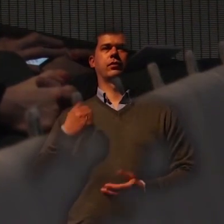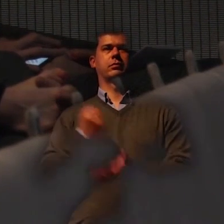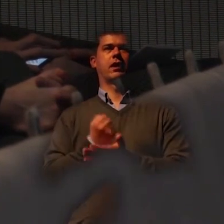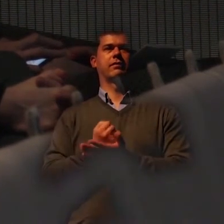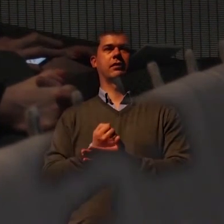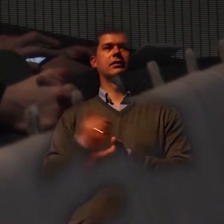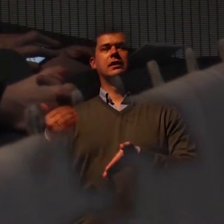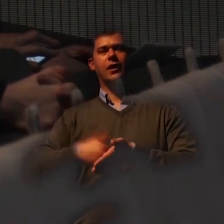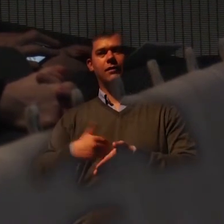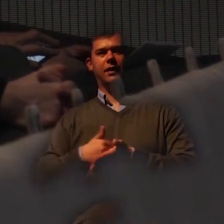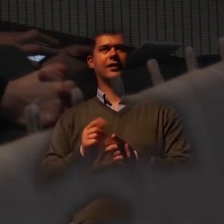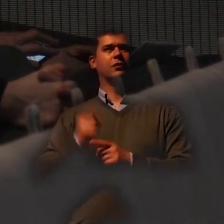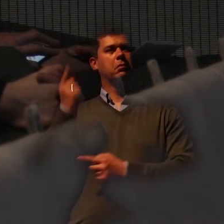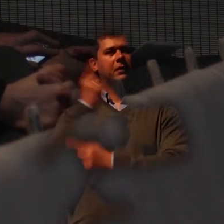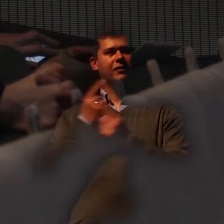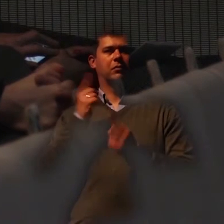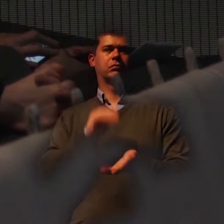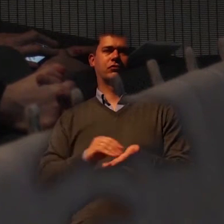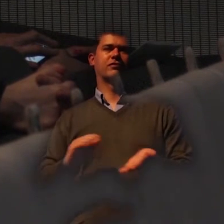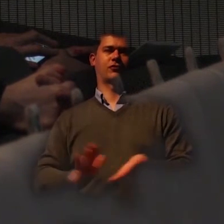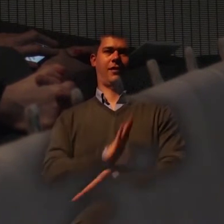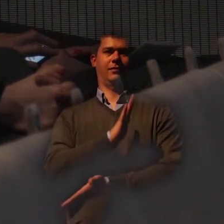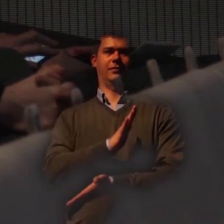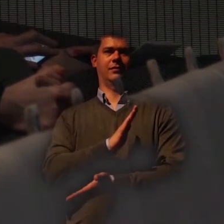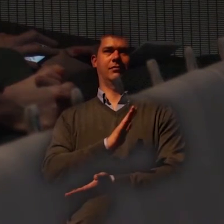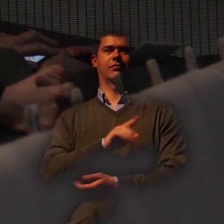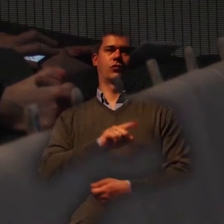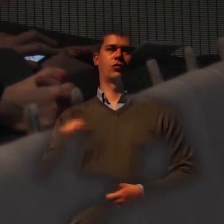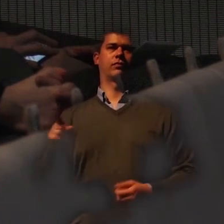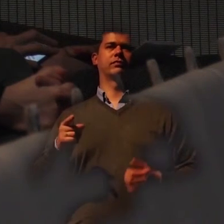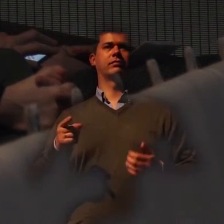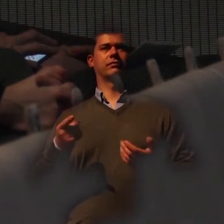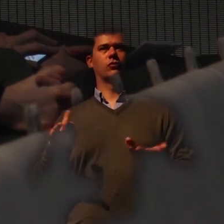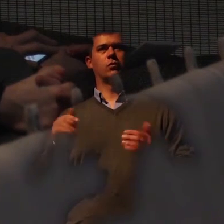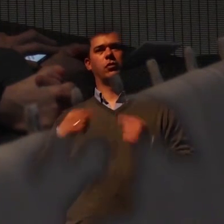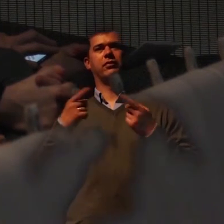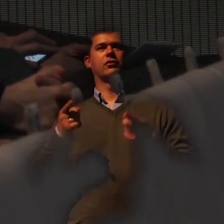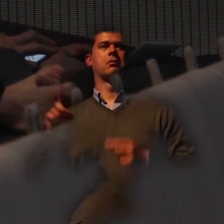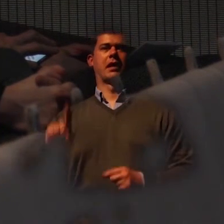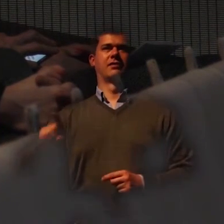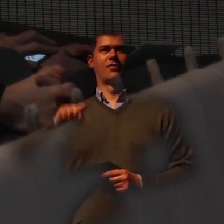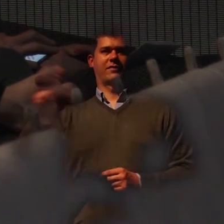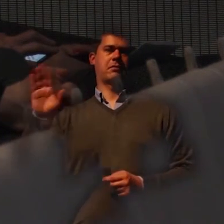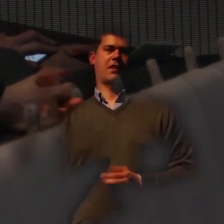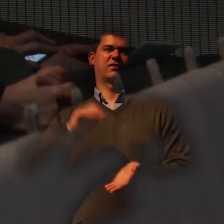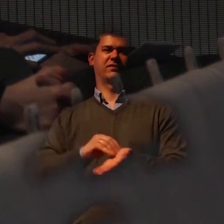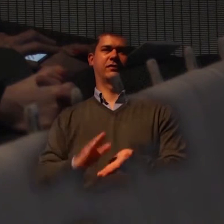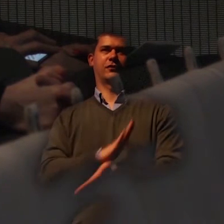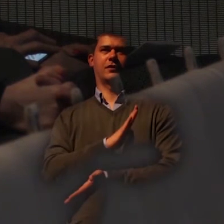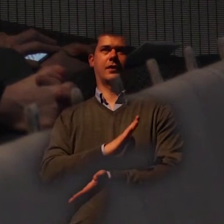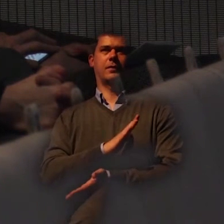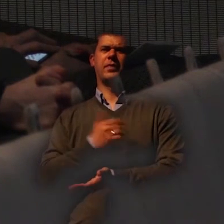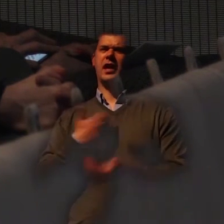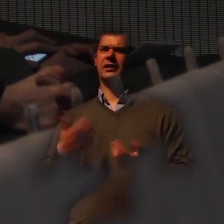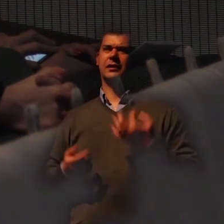postawy mentalności czy przyzwyczajeń przedstawicieli szeroko rozumianej administracji państwowej i chciałam